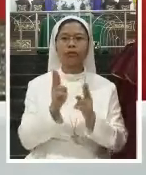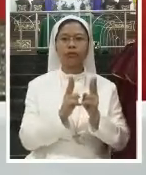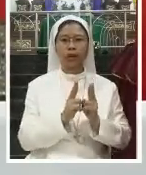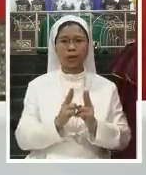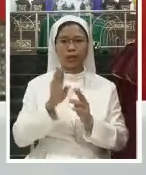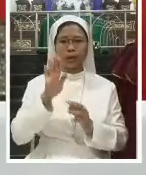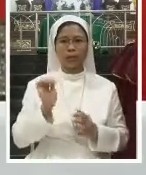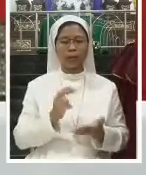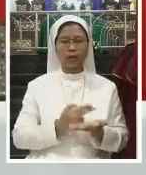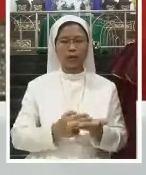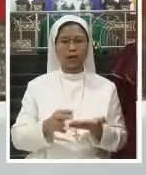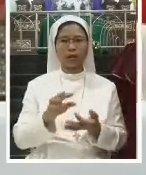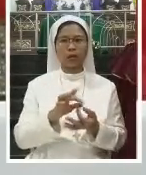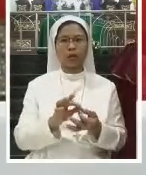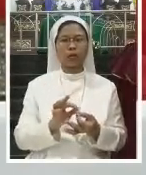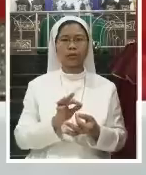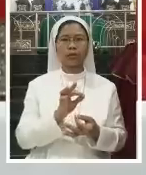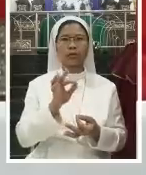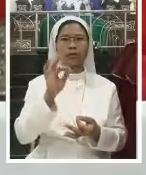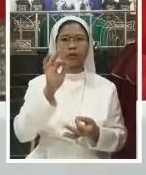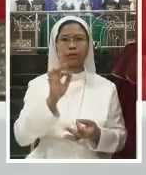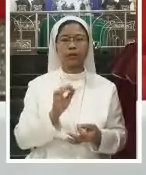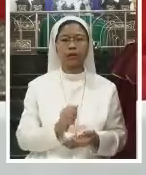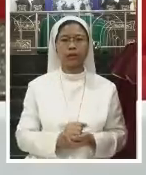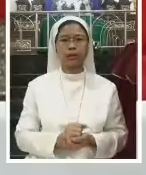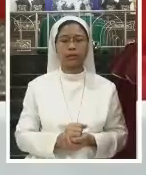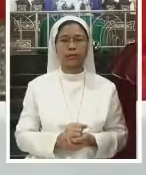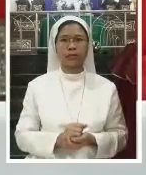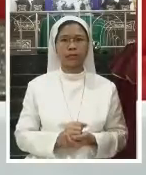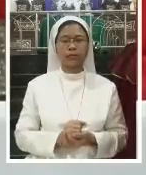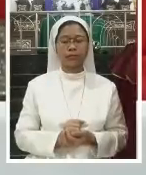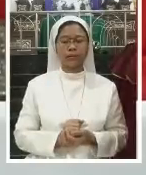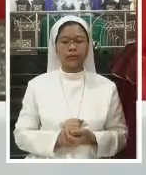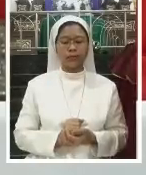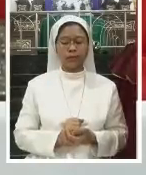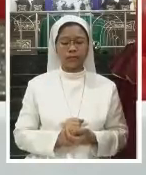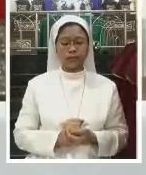pagsaroroon kan Espiritu Santo.